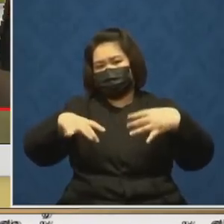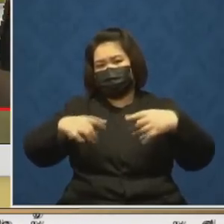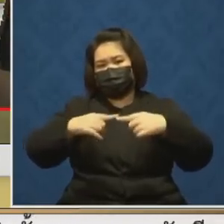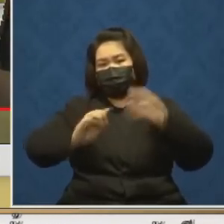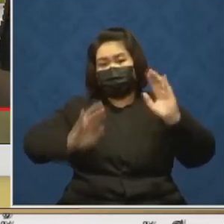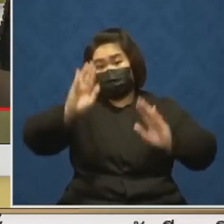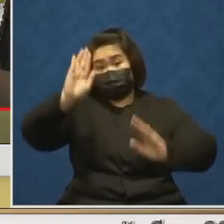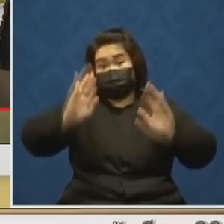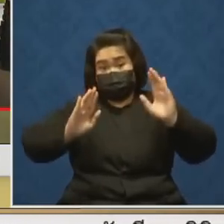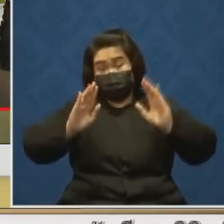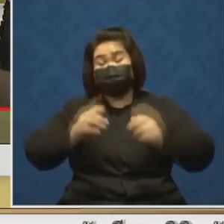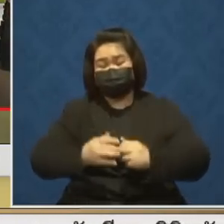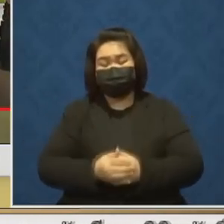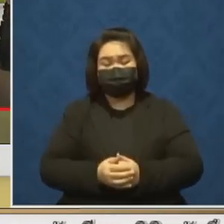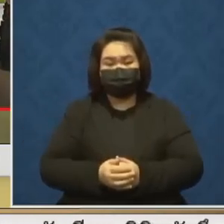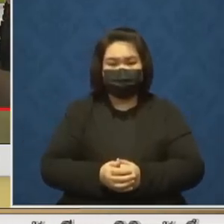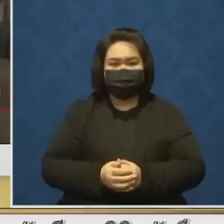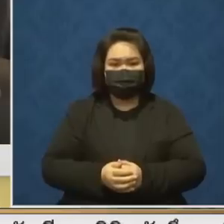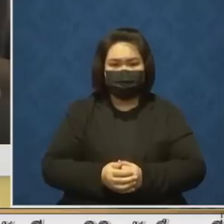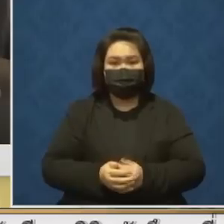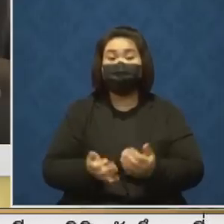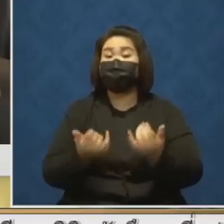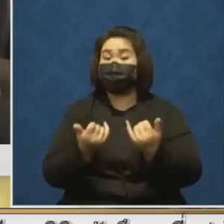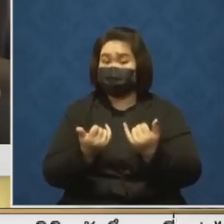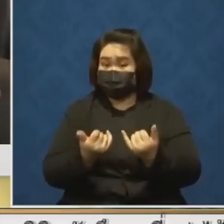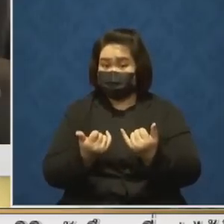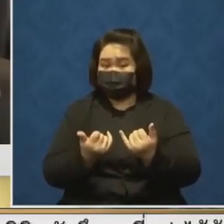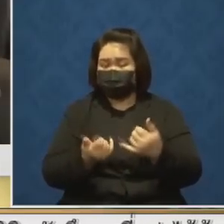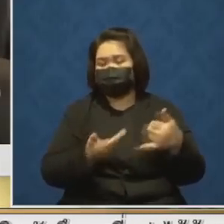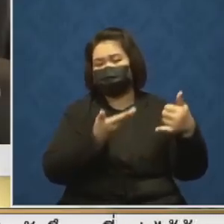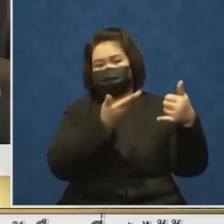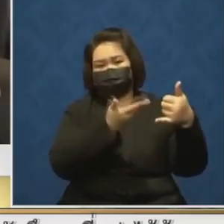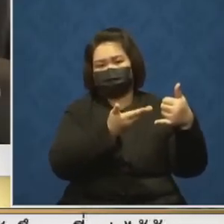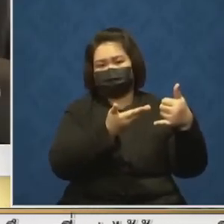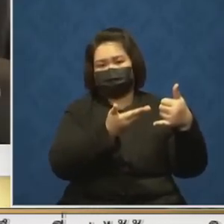่ะท่านประทนorieในยุคของผู้นำคนlier